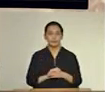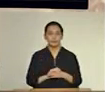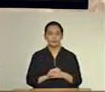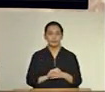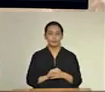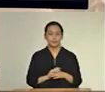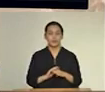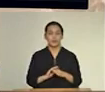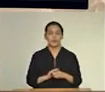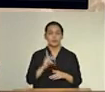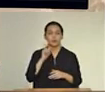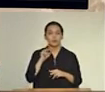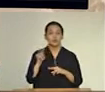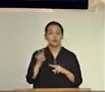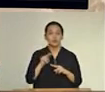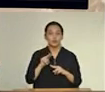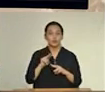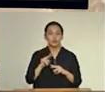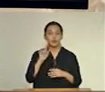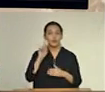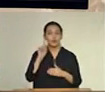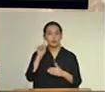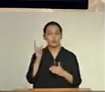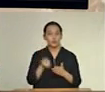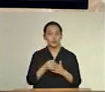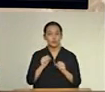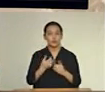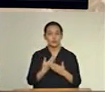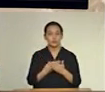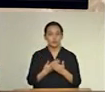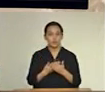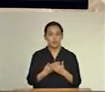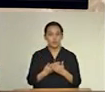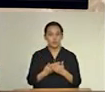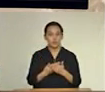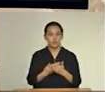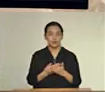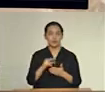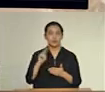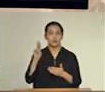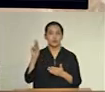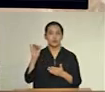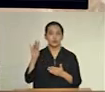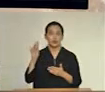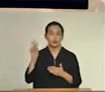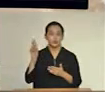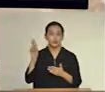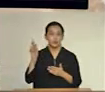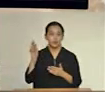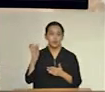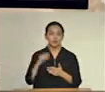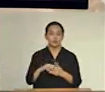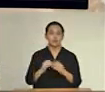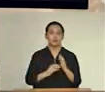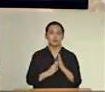uni kuzatganimizdagina bilishimiz mumkin. Masalan, kunga boqar o'simligini misol qilishimiz mumkin. Ma'lum bir vaqt davomida qarab